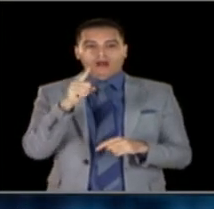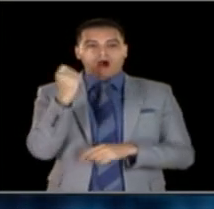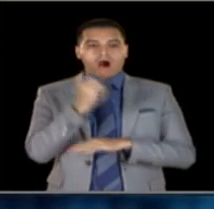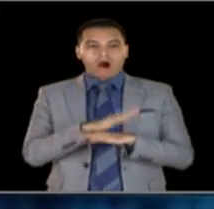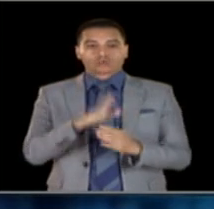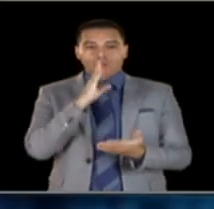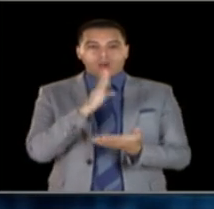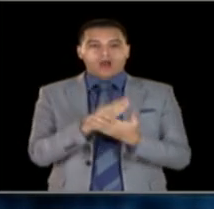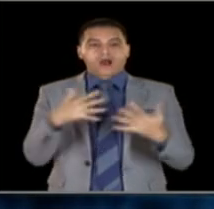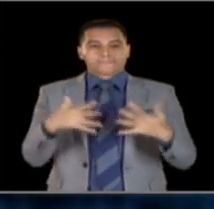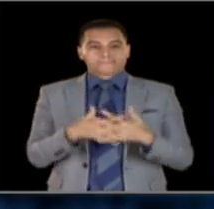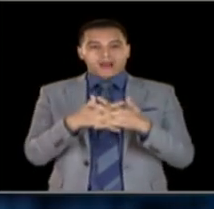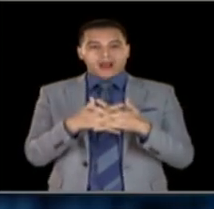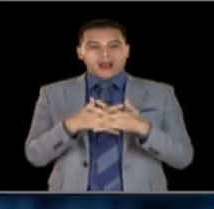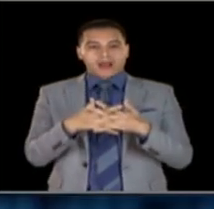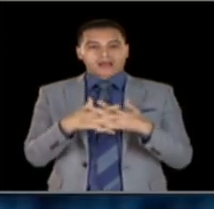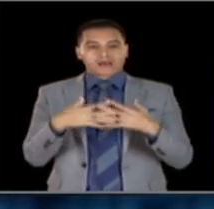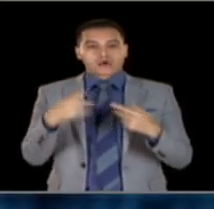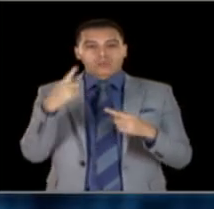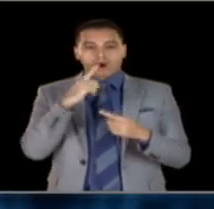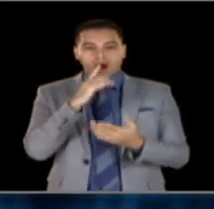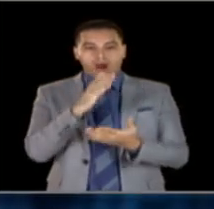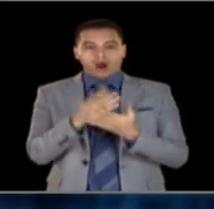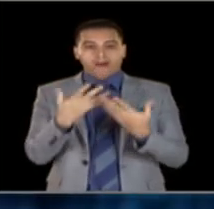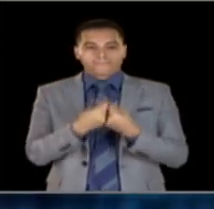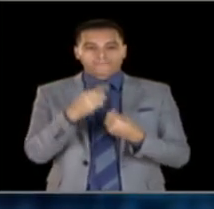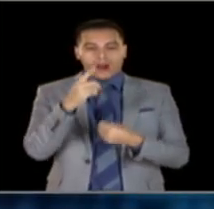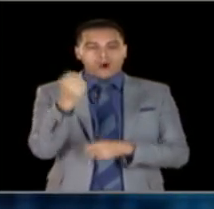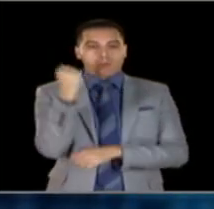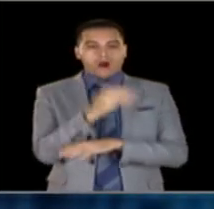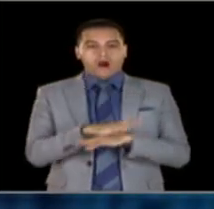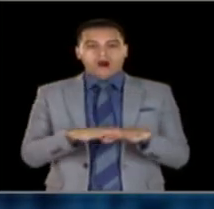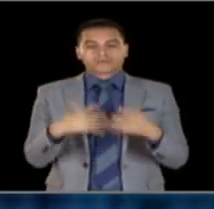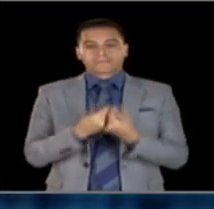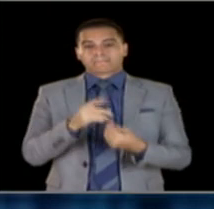الأرض والحق معاً، الحق معك والأرض معه.